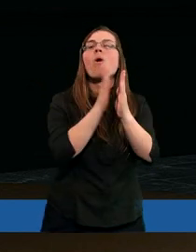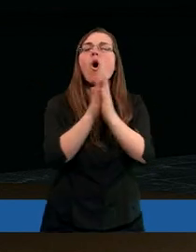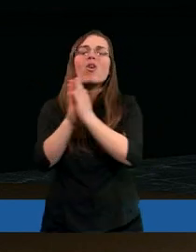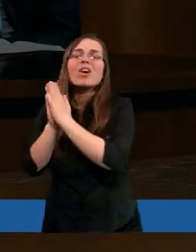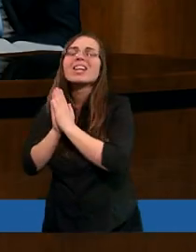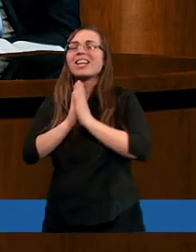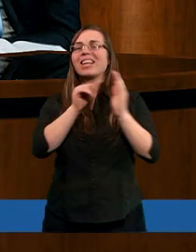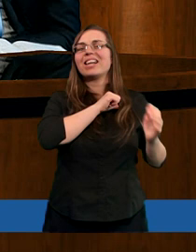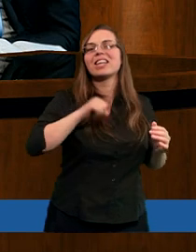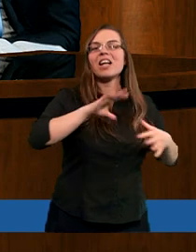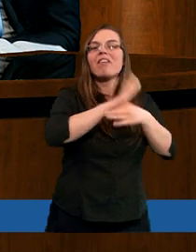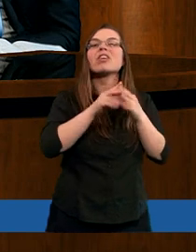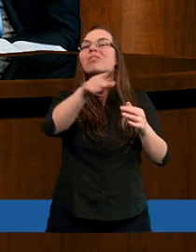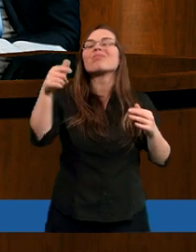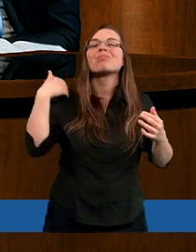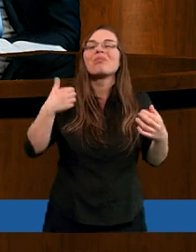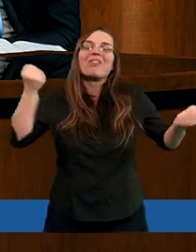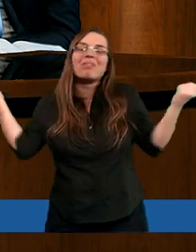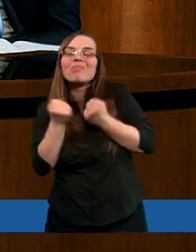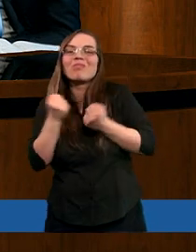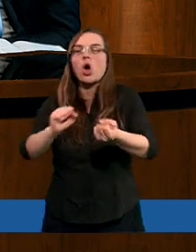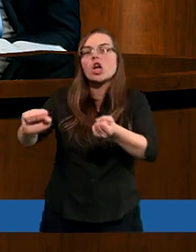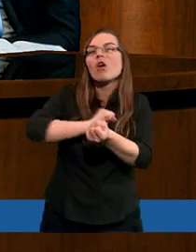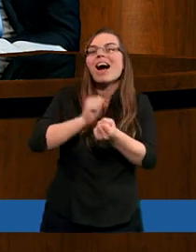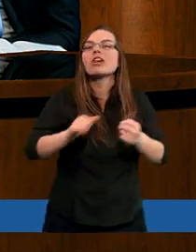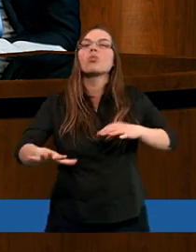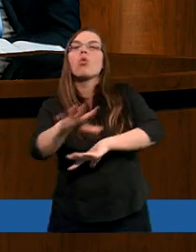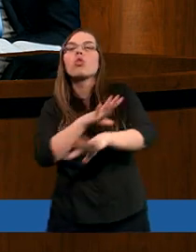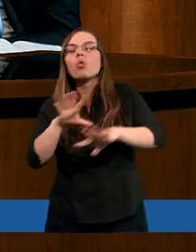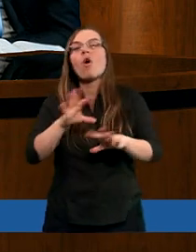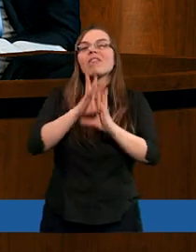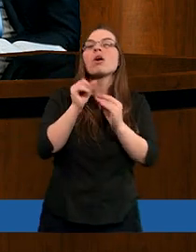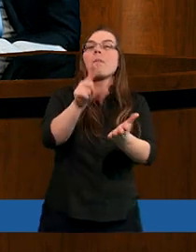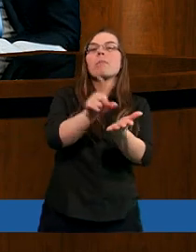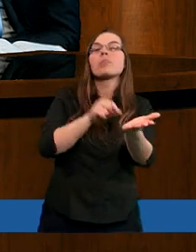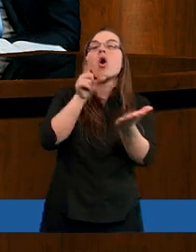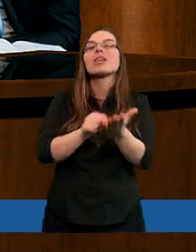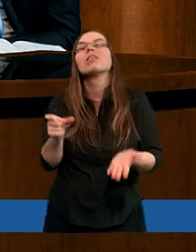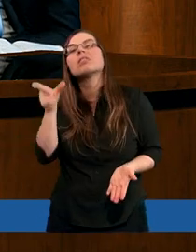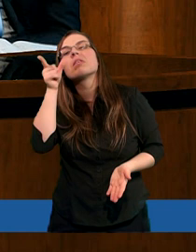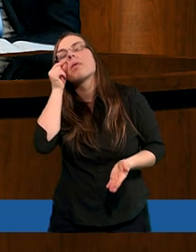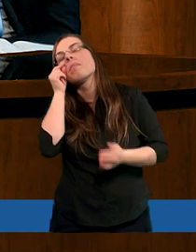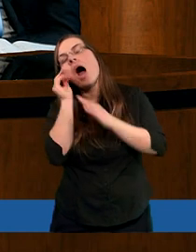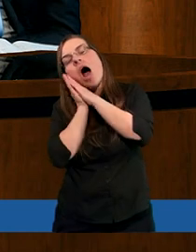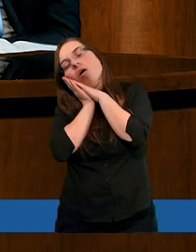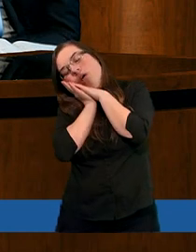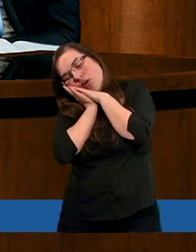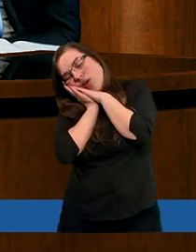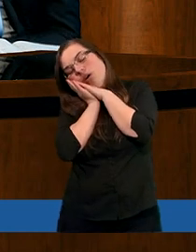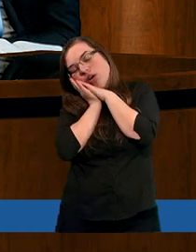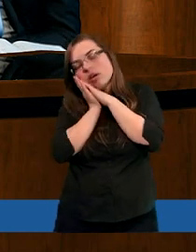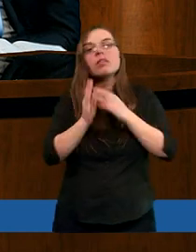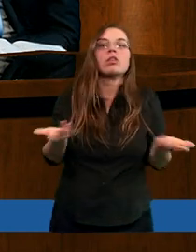się, kiedy on w Getsemane tak strasznie walczył duchowo, to Piotr spał. No,